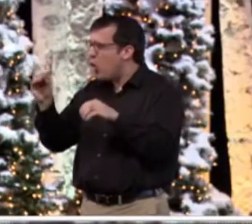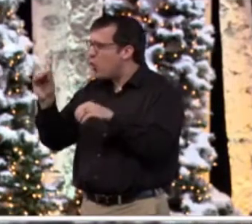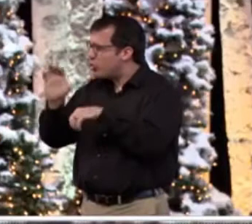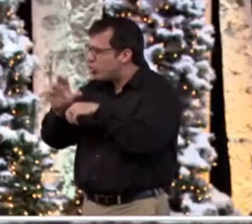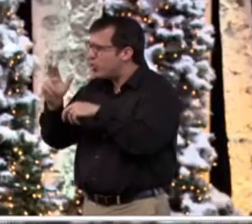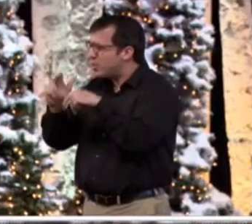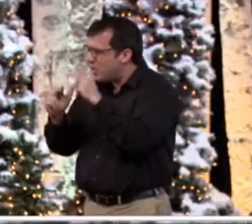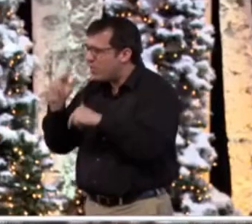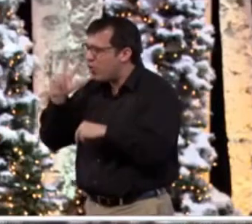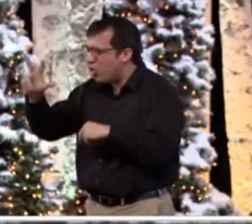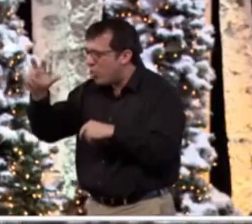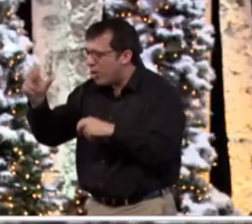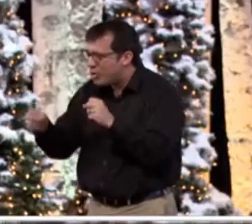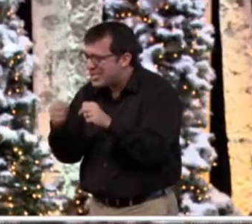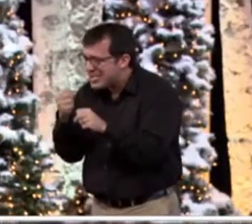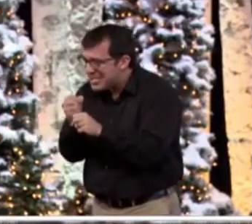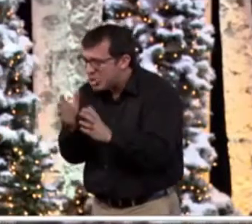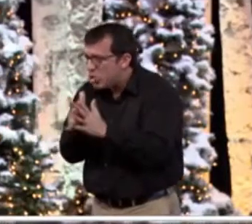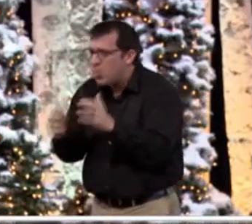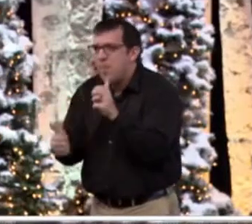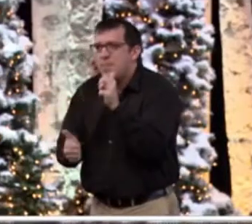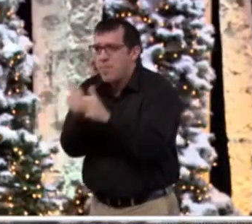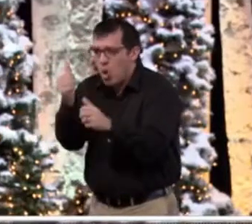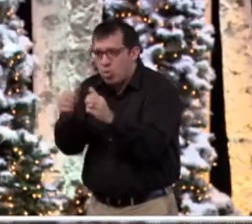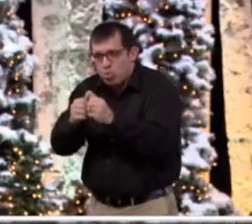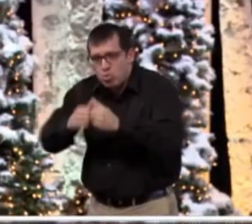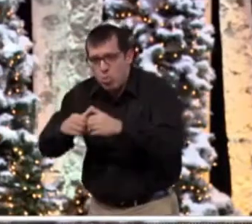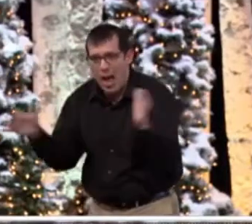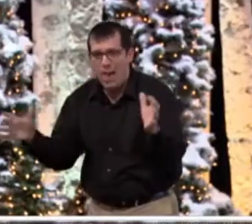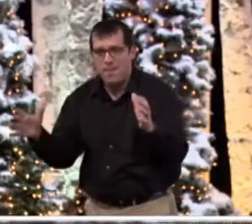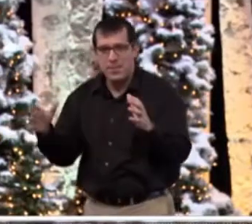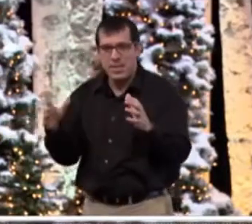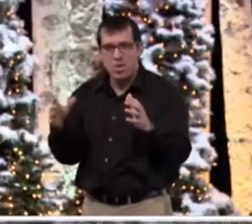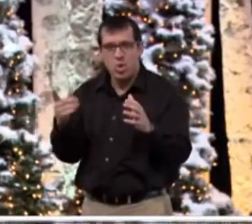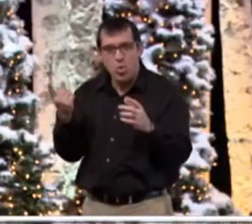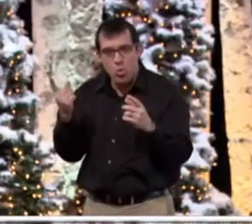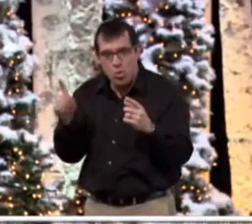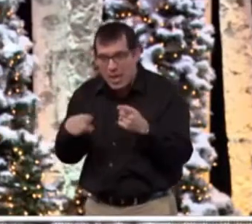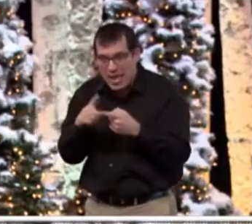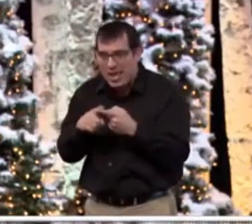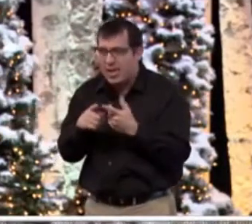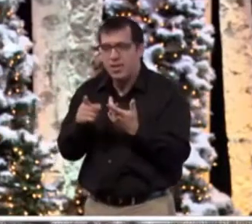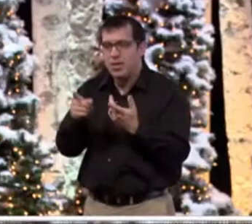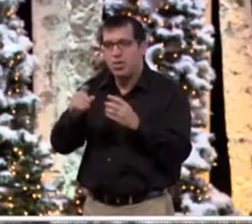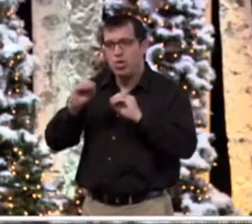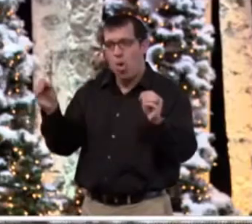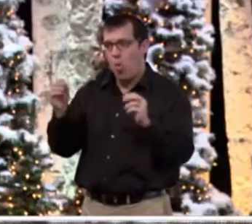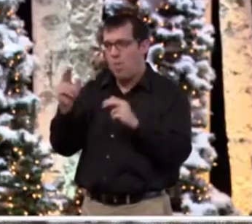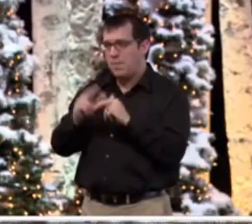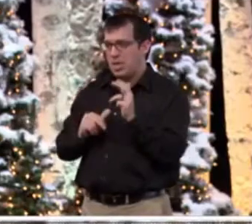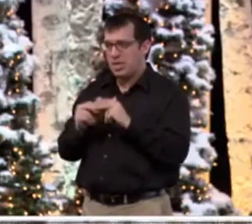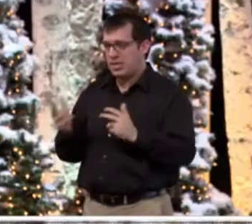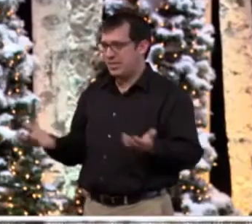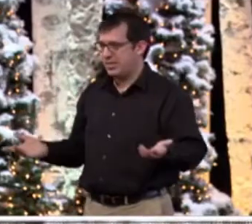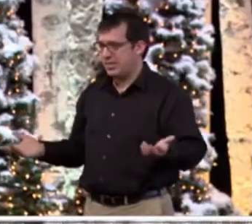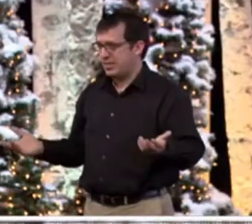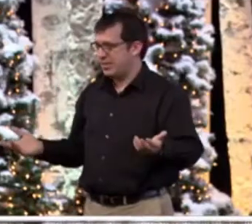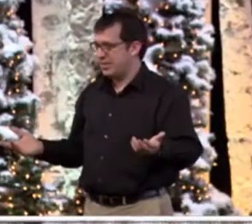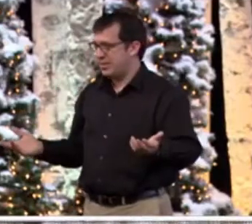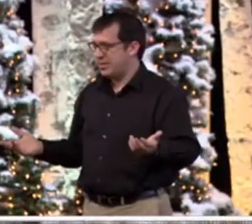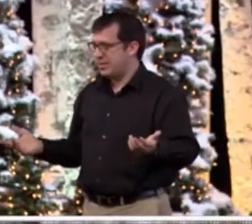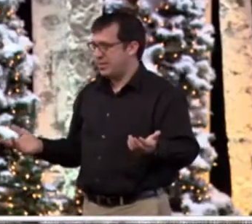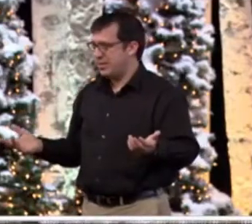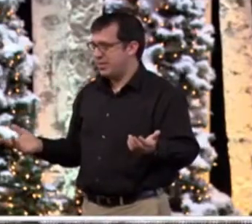मण्डली सबैभन्दा छिटो फैलिनुका लागि कुनै भवनको आवश्यकता पर्दैन। कुन कुराले सुसमाचार र सुरुका